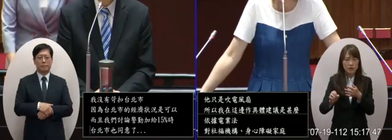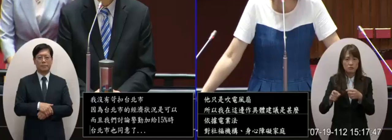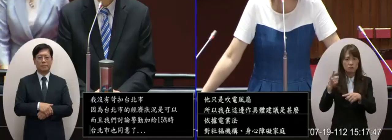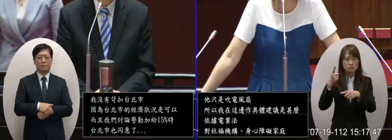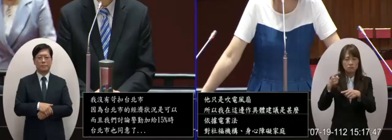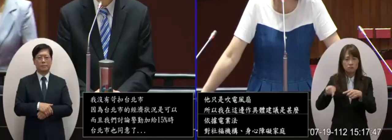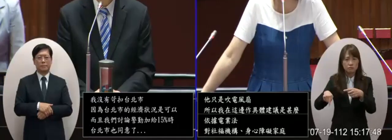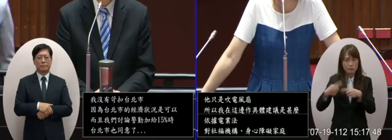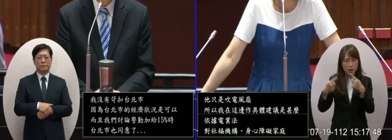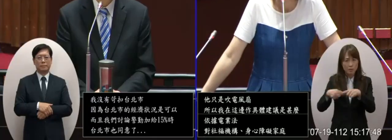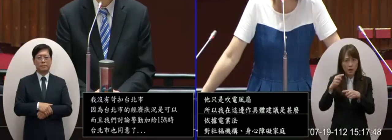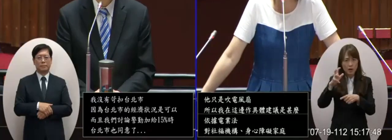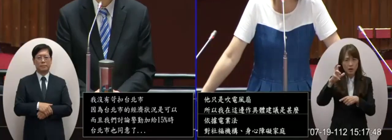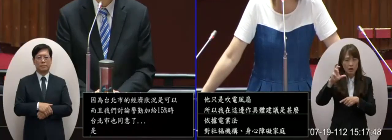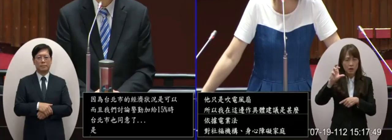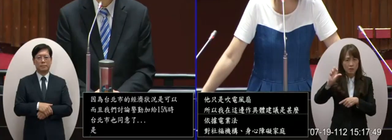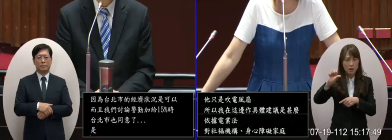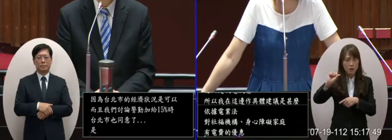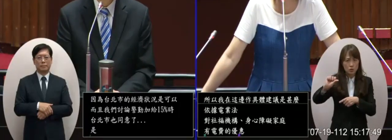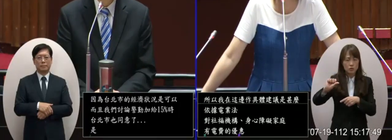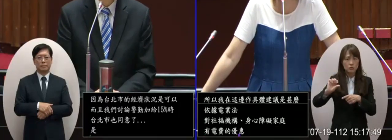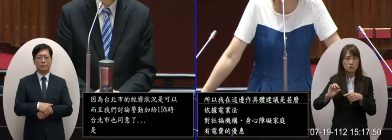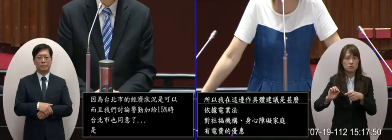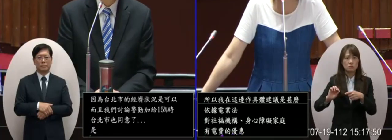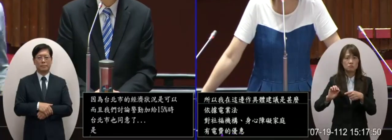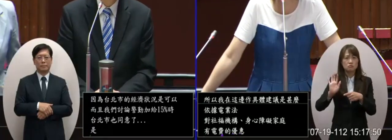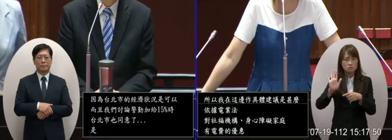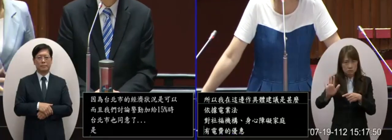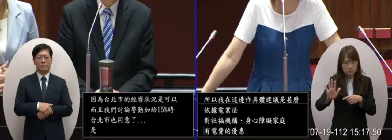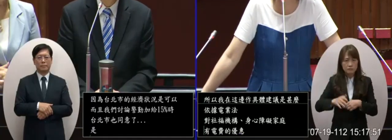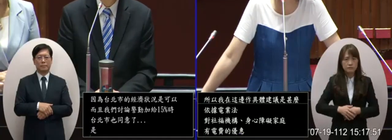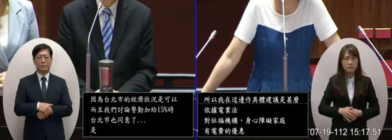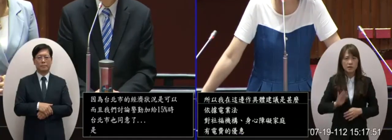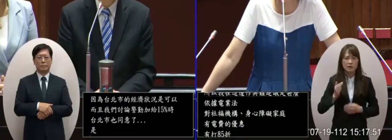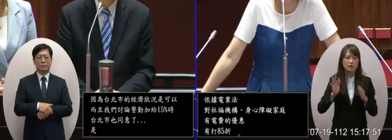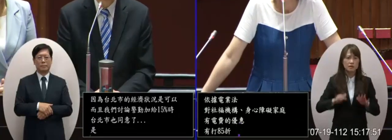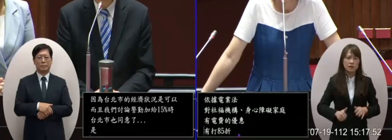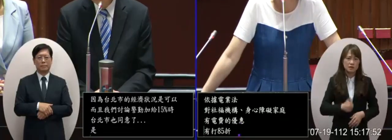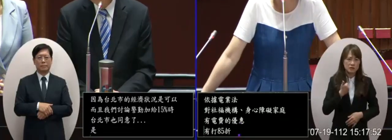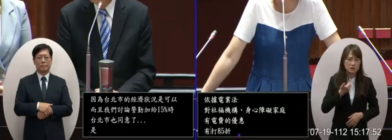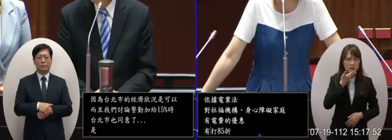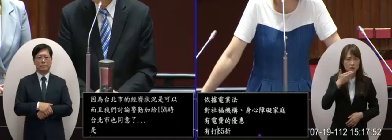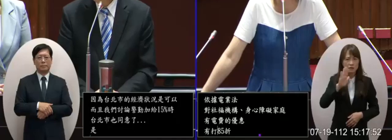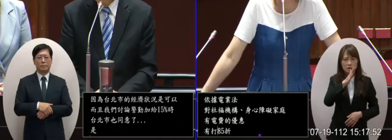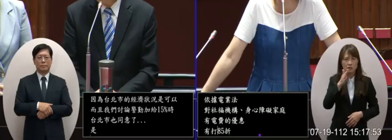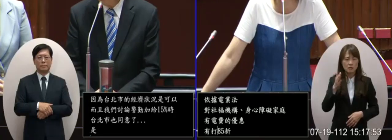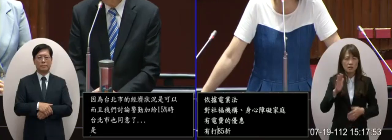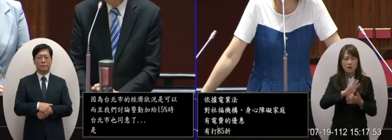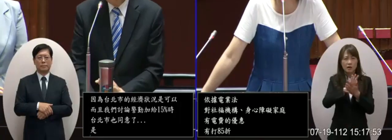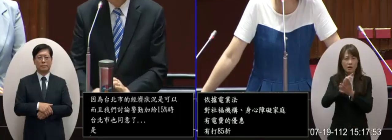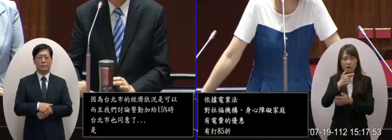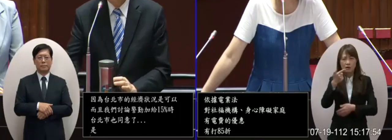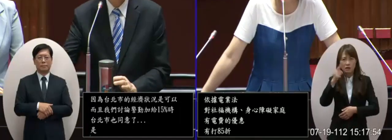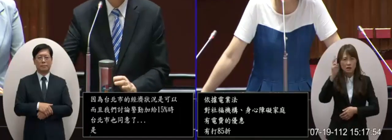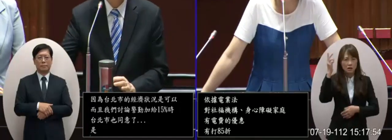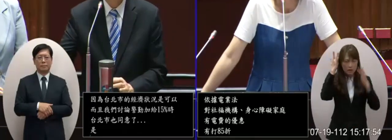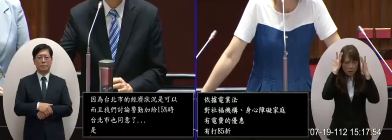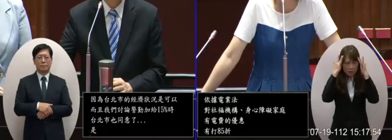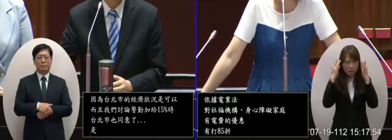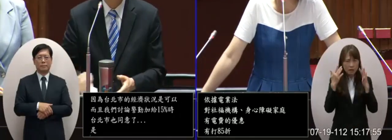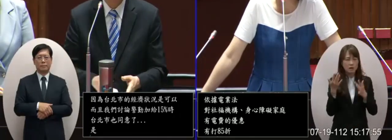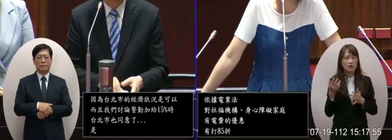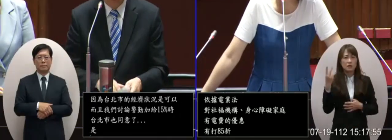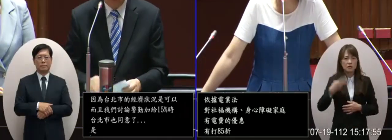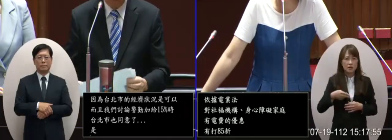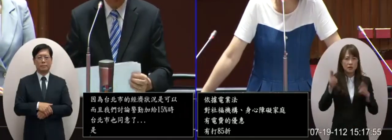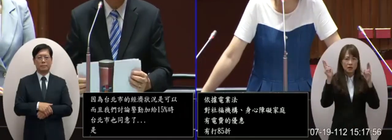但是现在因为极端气候，现在我们真的承认太热了， 然后再加上夏季电费的涨价，